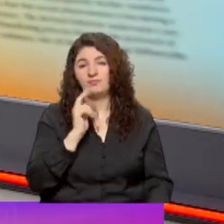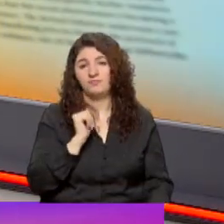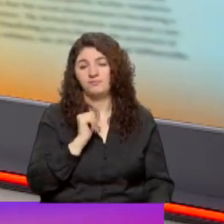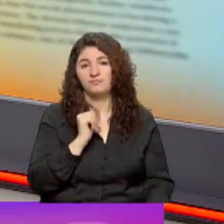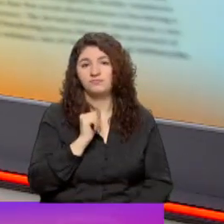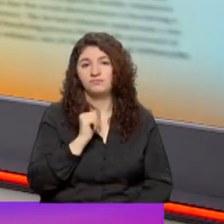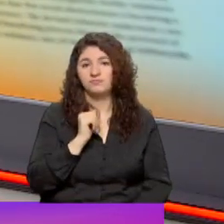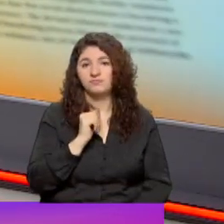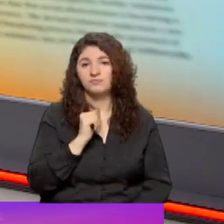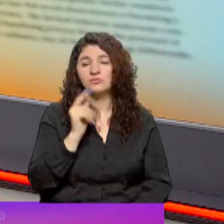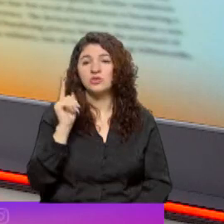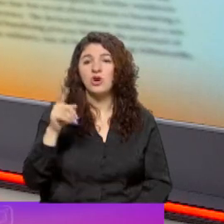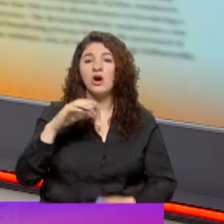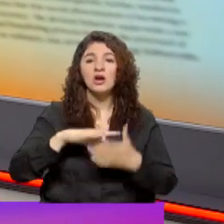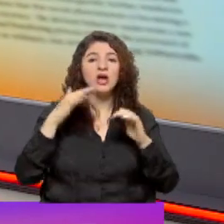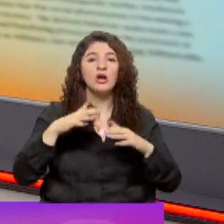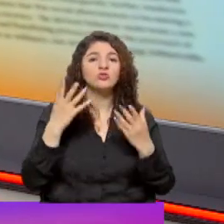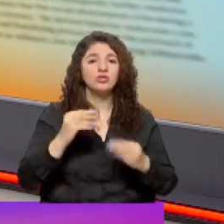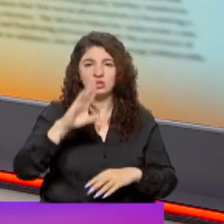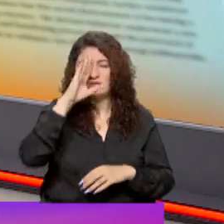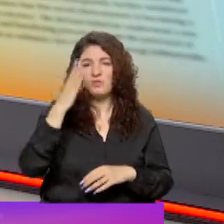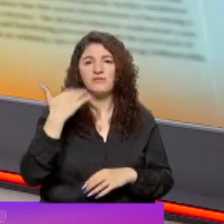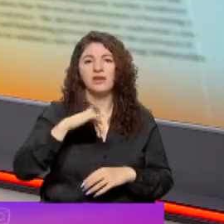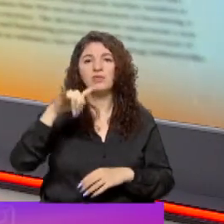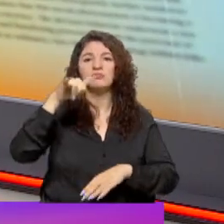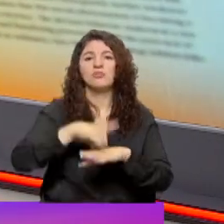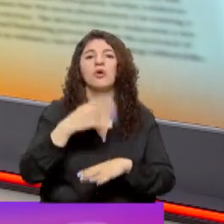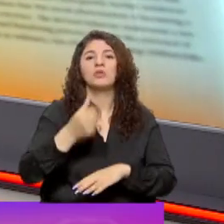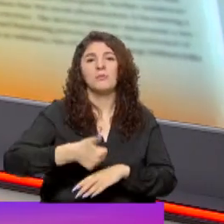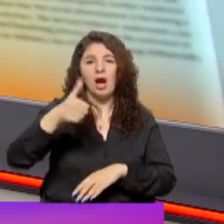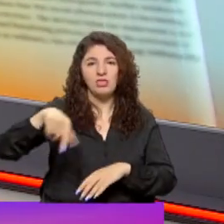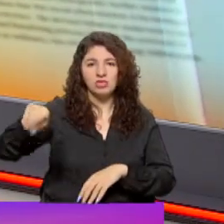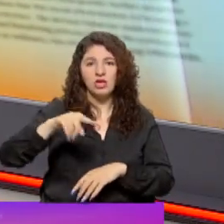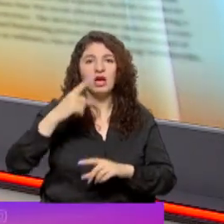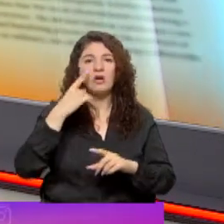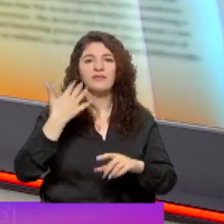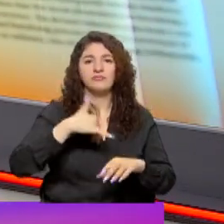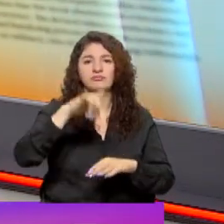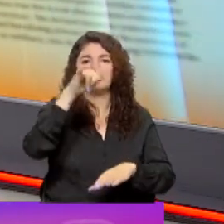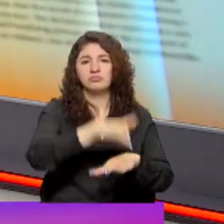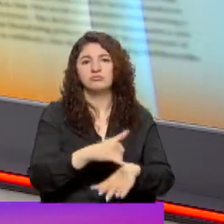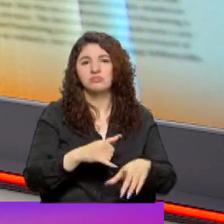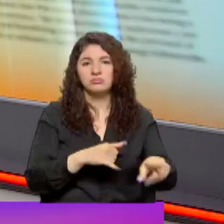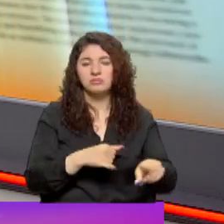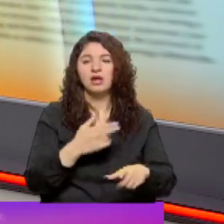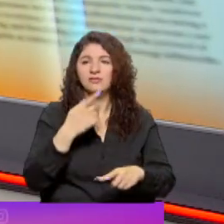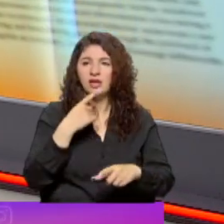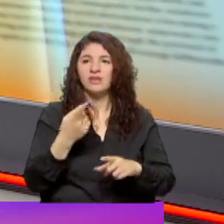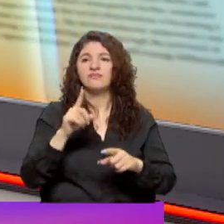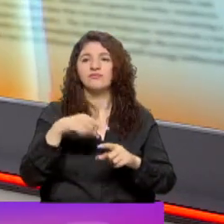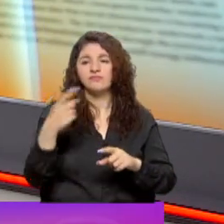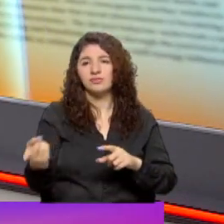tabi o kar yağdığını oldu İstanbul Havalimanı inemedi bakanlar Atatürk Havalimanı indiler diyelim